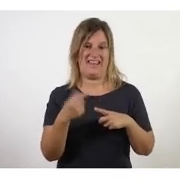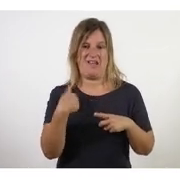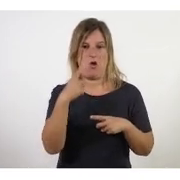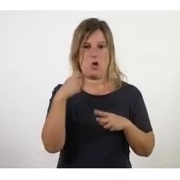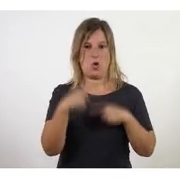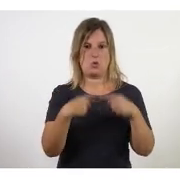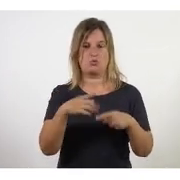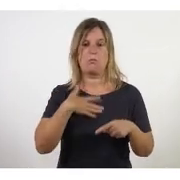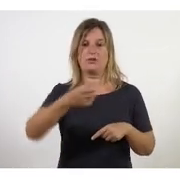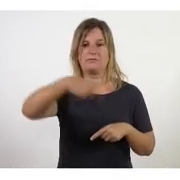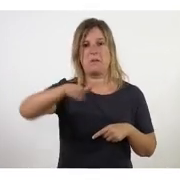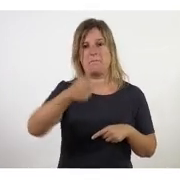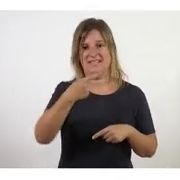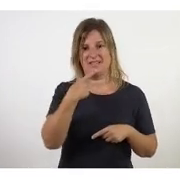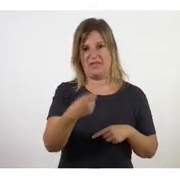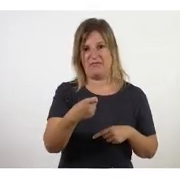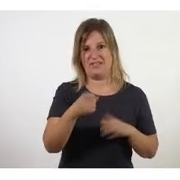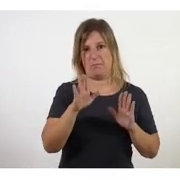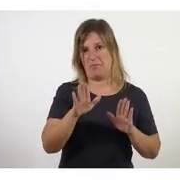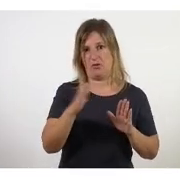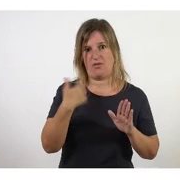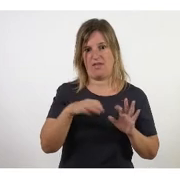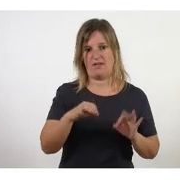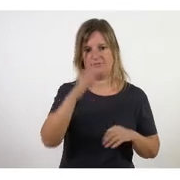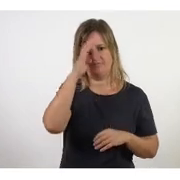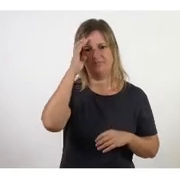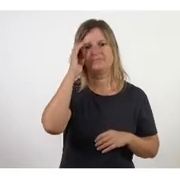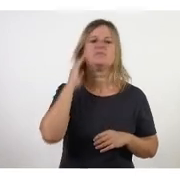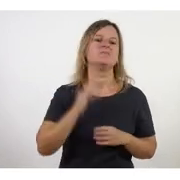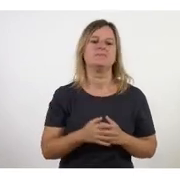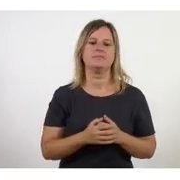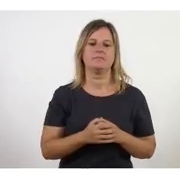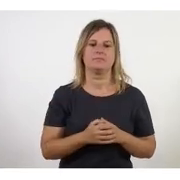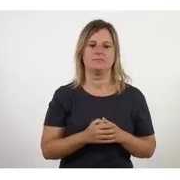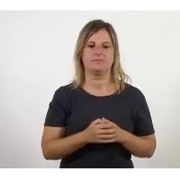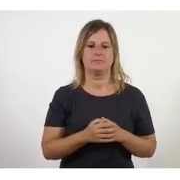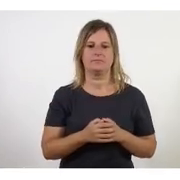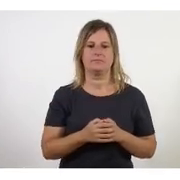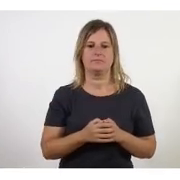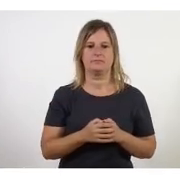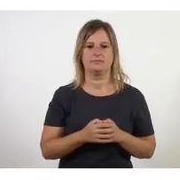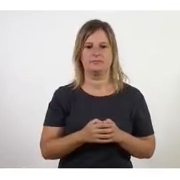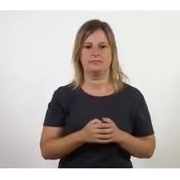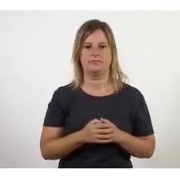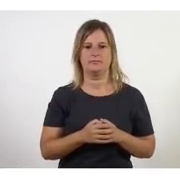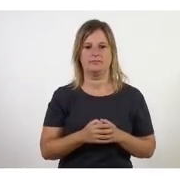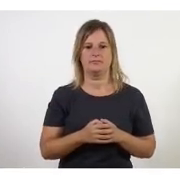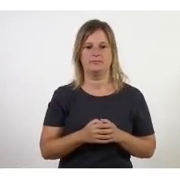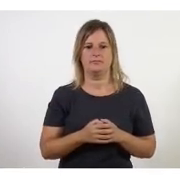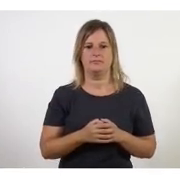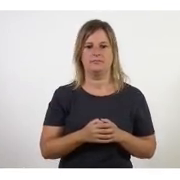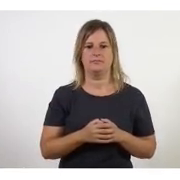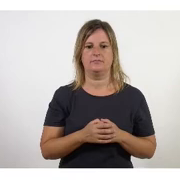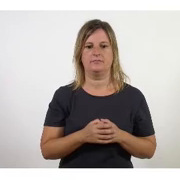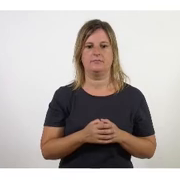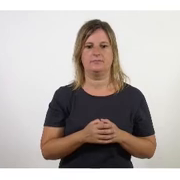principi, és normal. I comprovo la durada. I hem aprofitat aquesta data per fer una jornada interna amb tota la comunitat de la UOC. Vale. Mira,